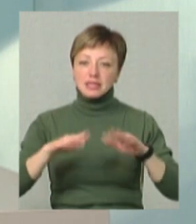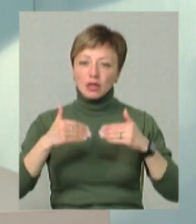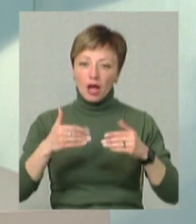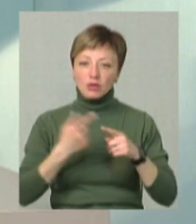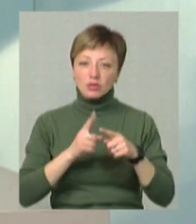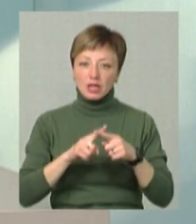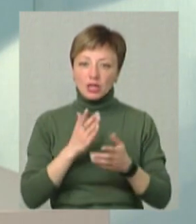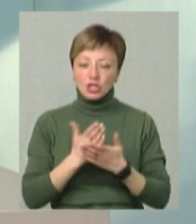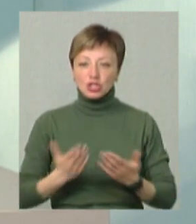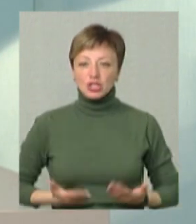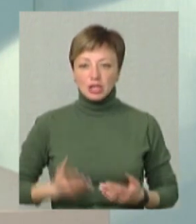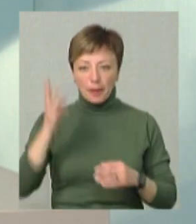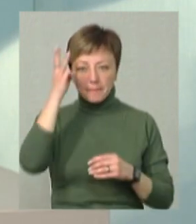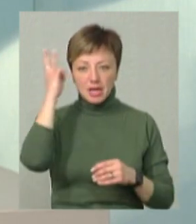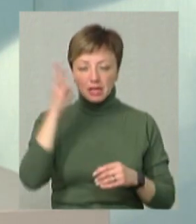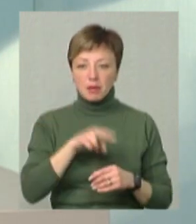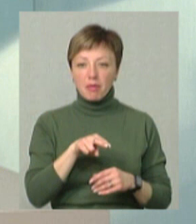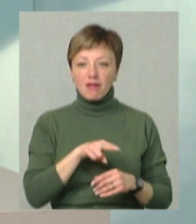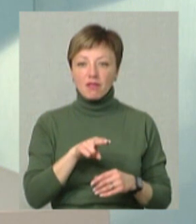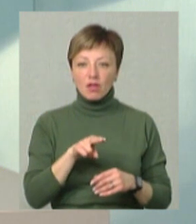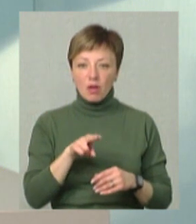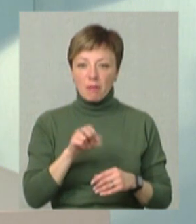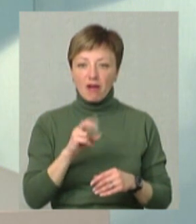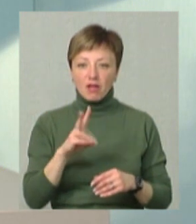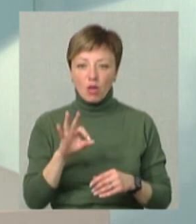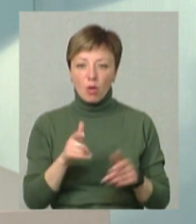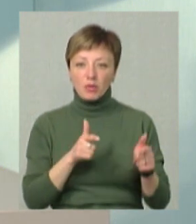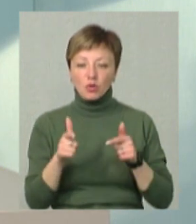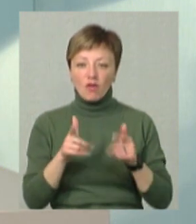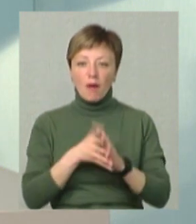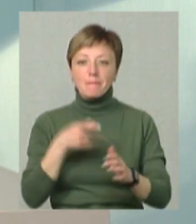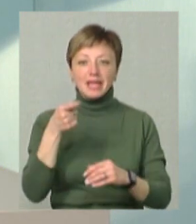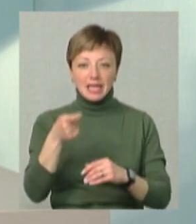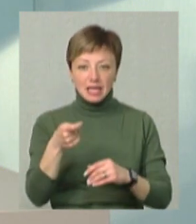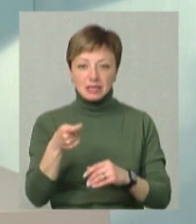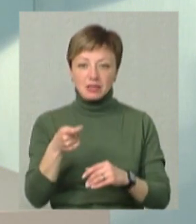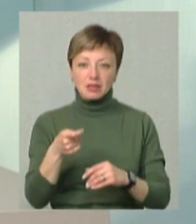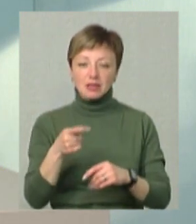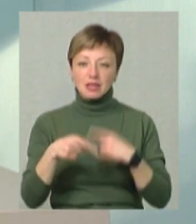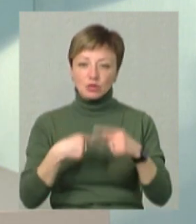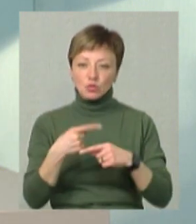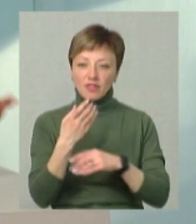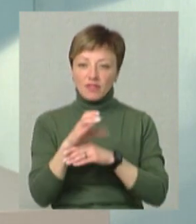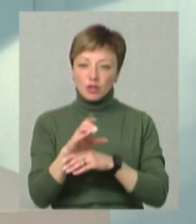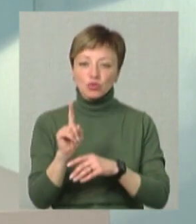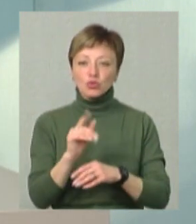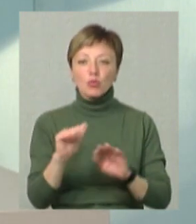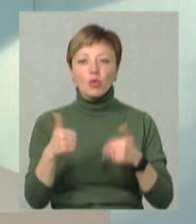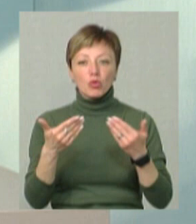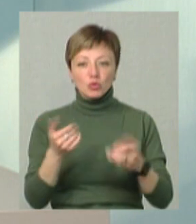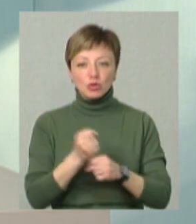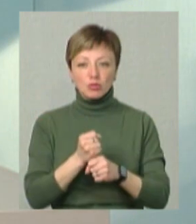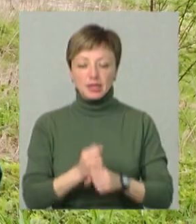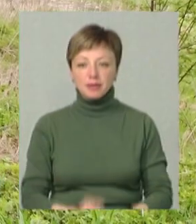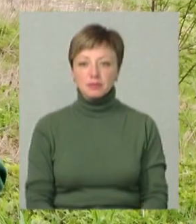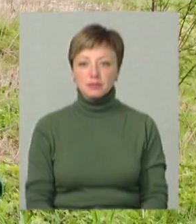Ініціатором цього є житель Хмельницького Павло Везденецький. Він підготував петицію, і про це наступне відео. Що ж він пропонує